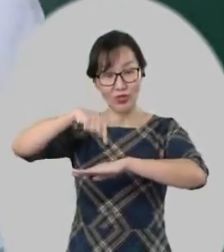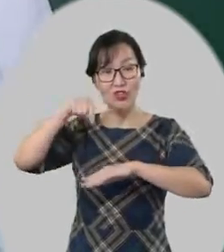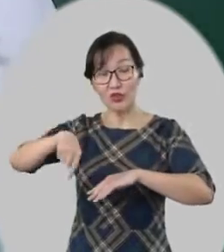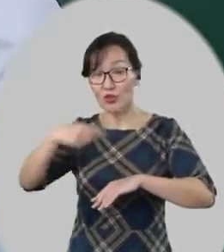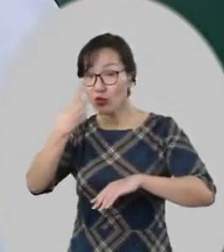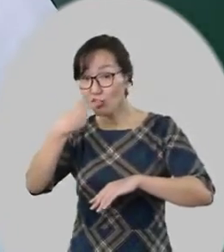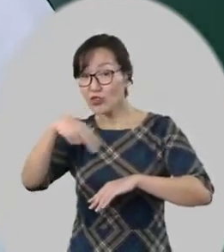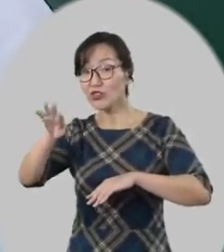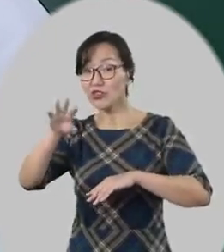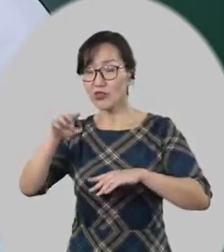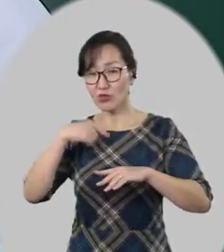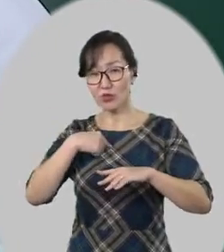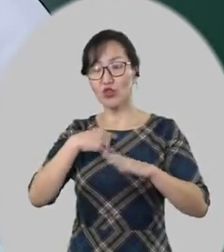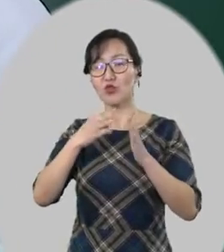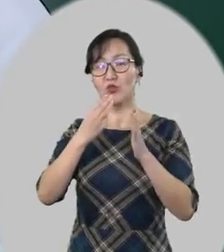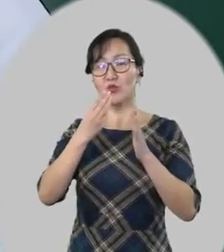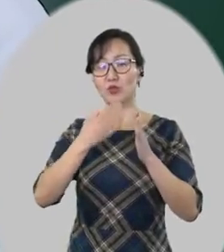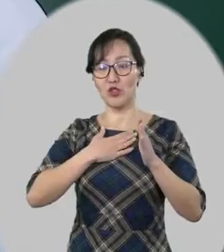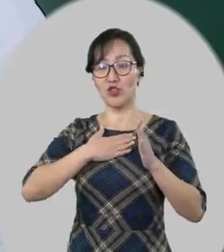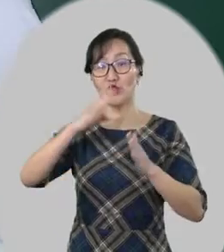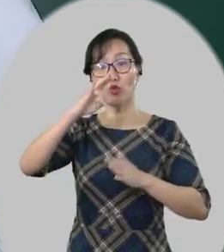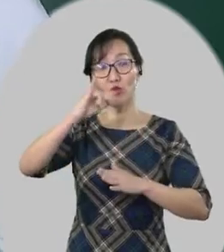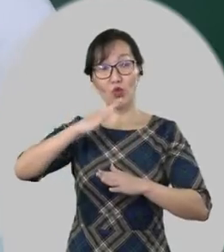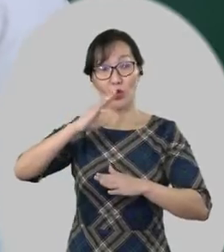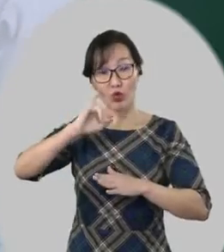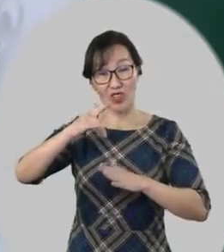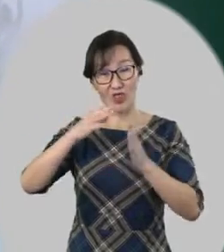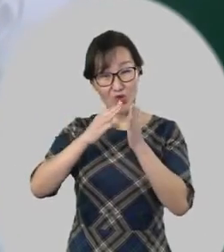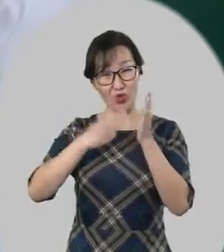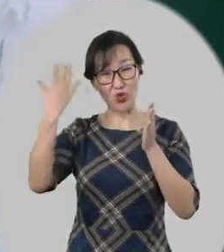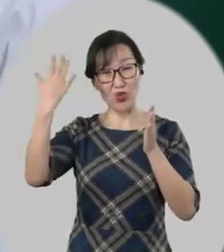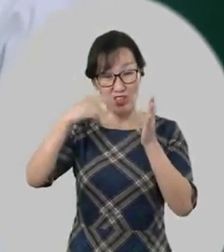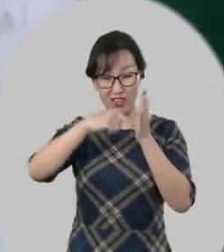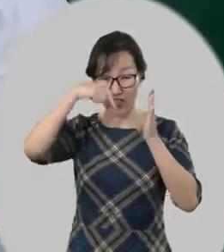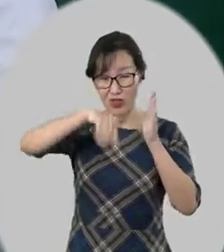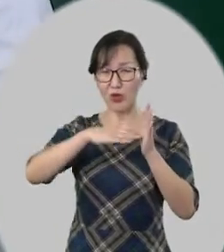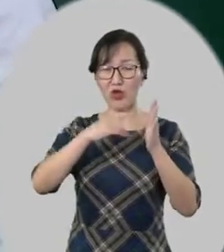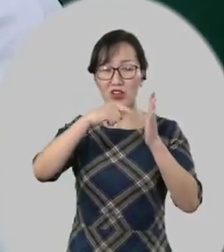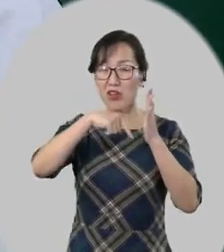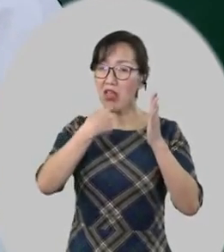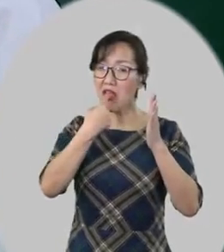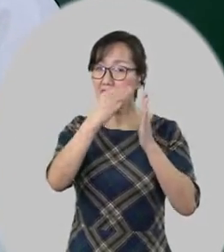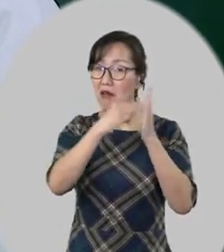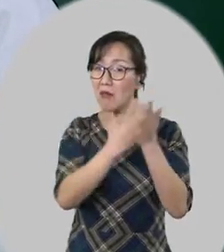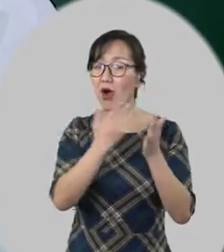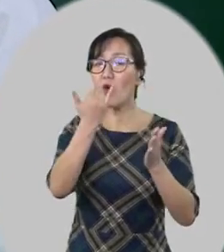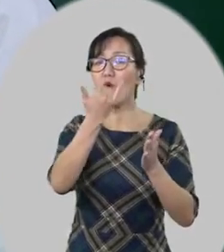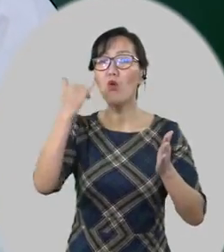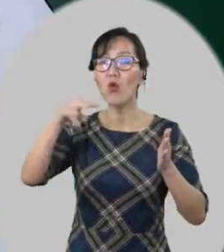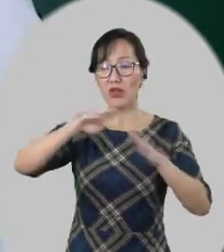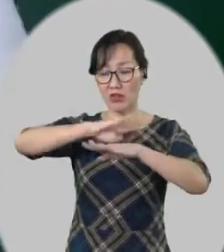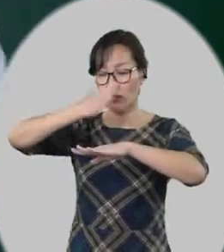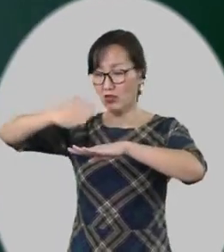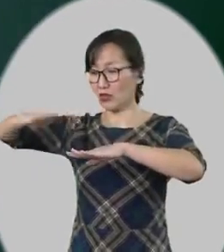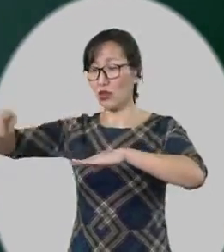саяын унссан миний нутаг шүлгийн маань уул нуруу таанаа гавь гэж. Тэгэхээр уул нуруу гэж юу юм бэ гэдэг асуудал гараад ирж байна,